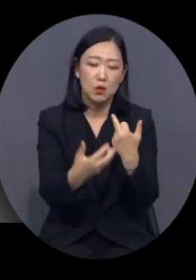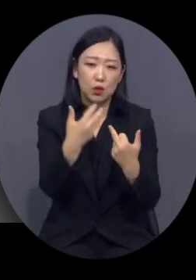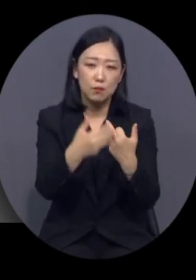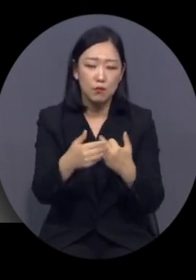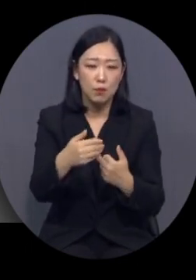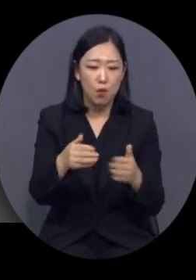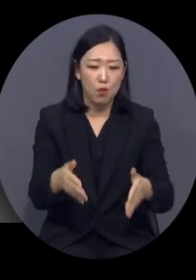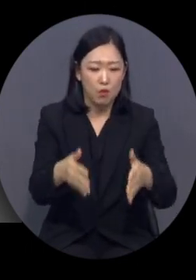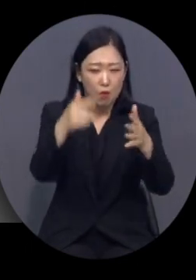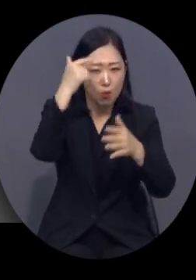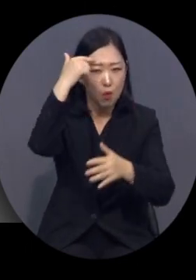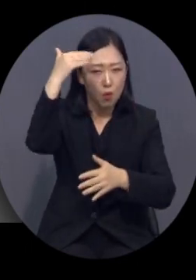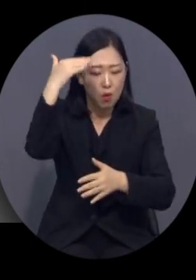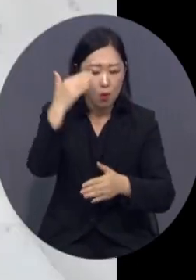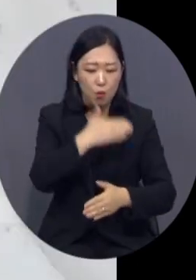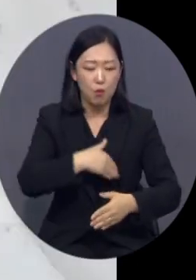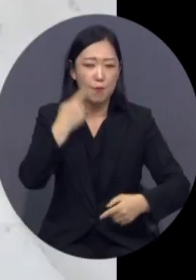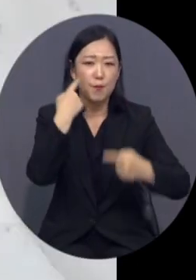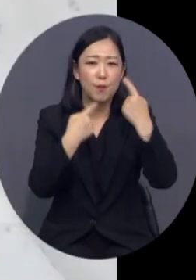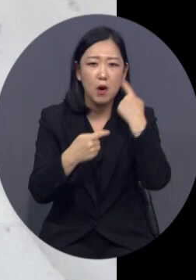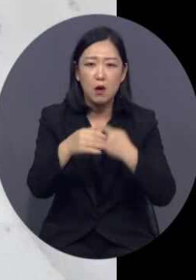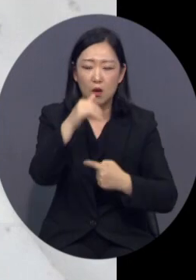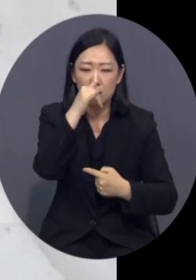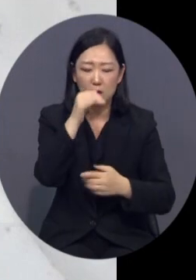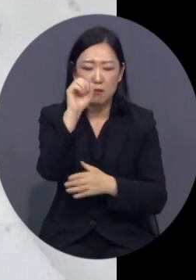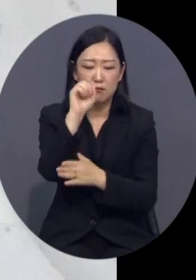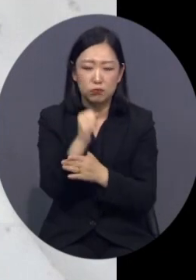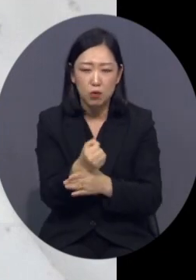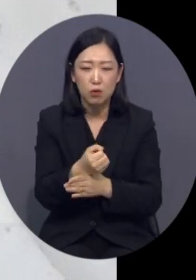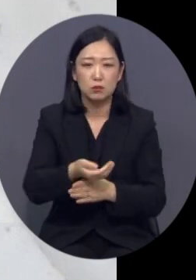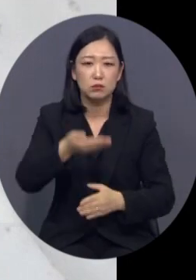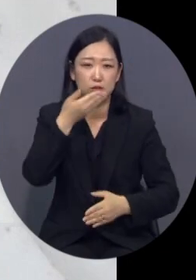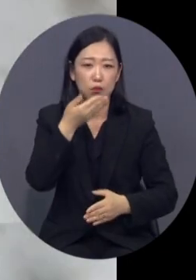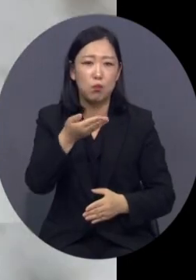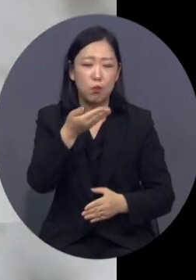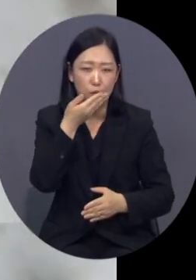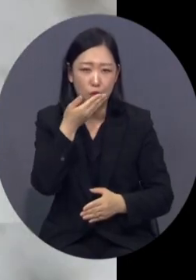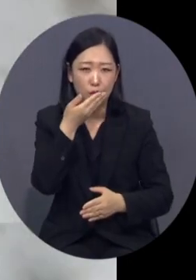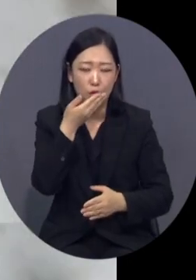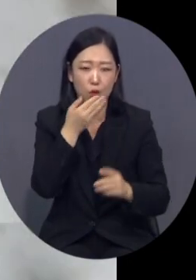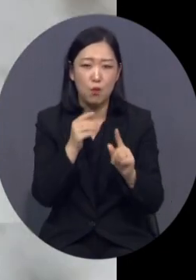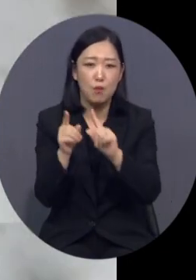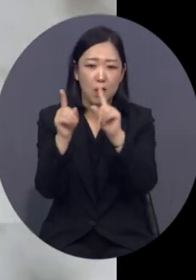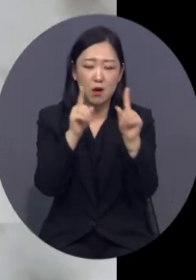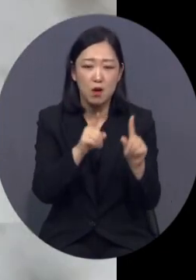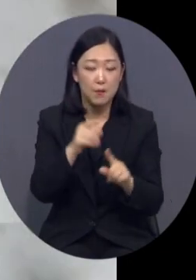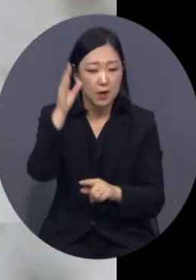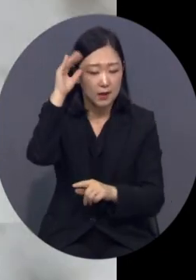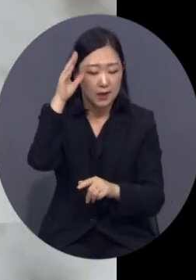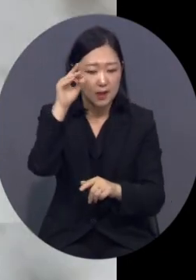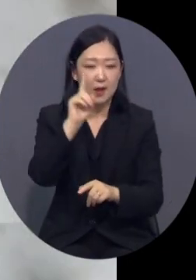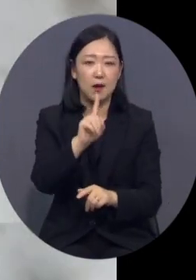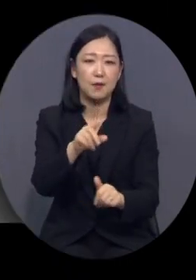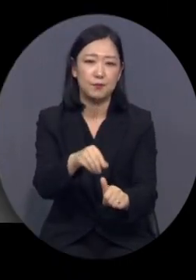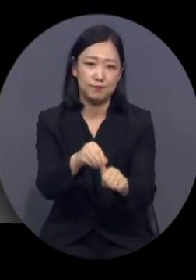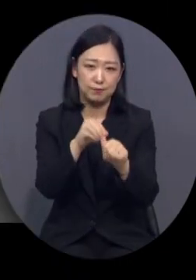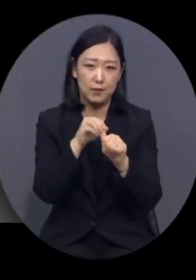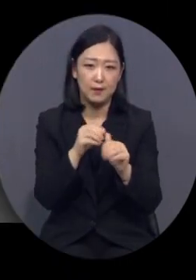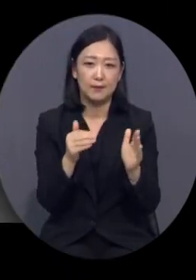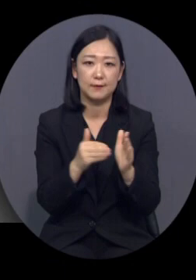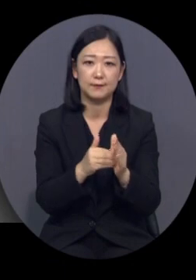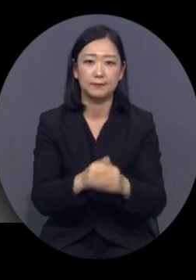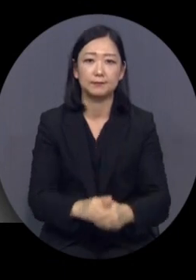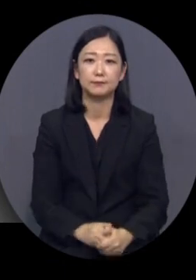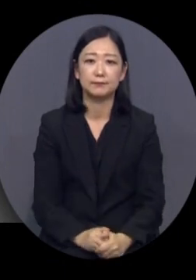한 건물옥상에서 몸의 상처가 있고 곰팡이가 핀 썩은 사료를 먹고 있는 푸들 한 마리를 구조했다고